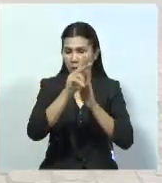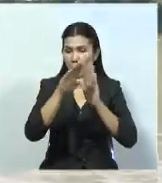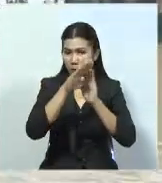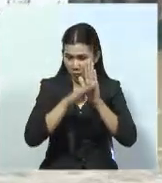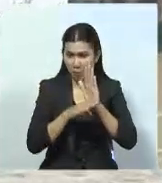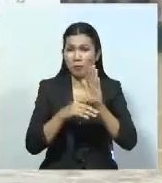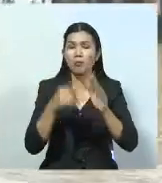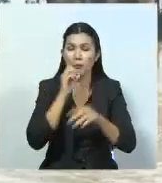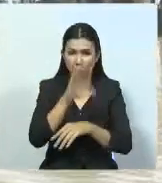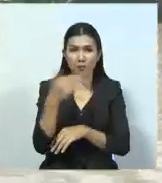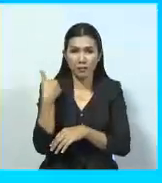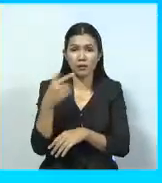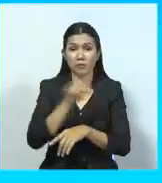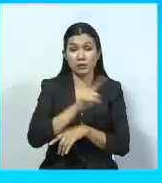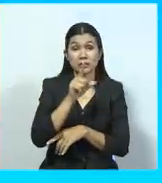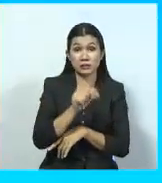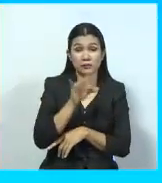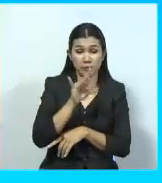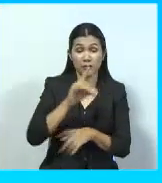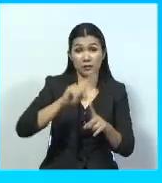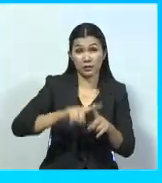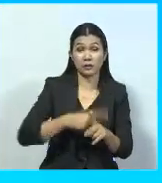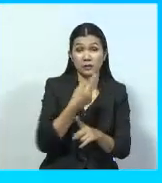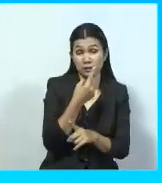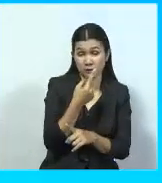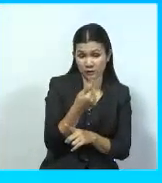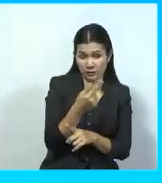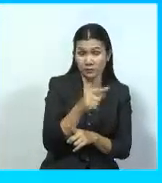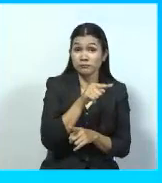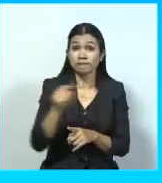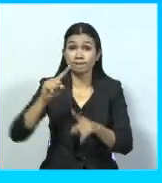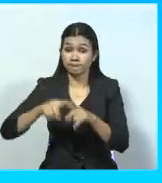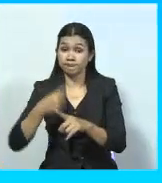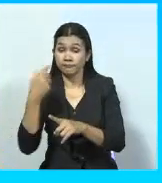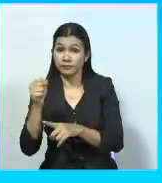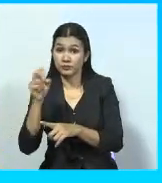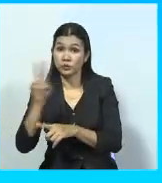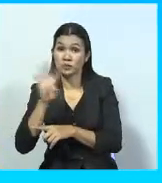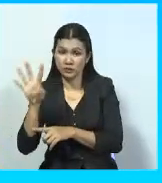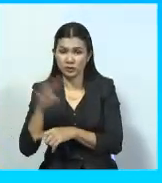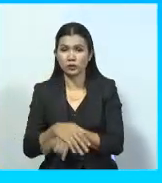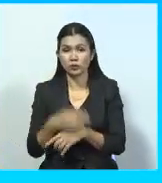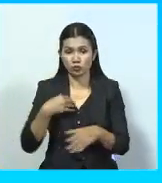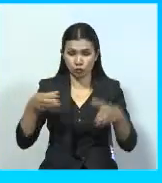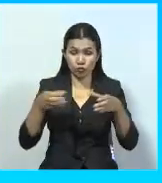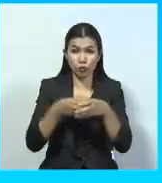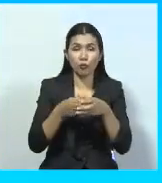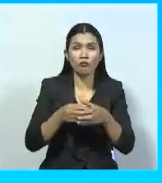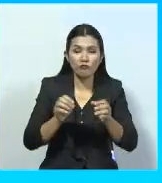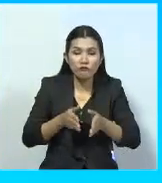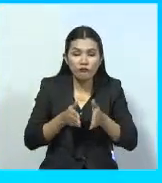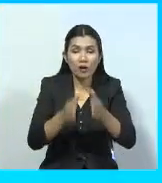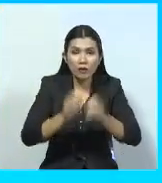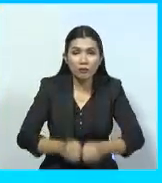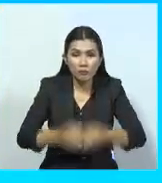องต้นค่ะก็คือวันที่28พฤศจิกายนจนถึงวันที่4ธันวาคมนี้เนี่ยนะคะหน่วย EOD ทหารเรือเขาจะไ